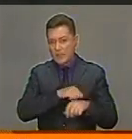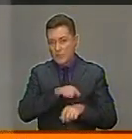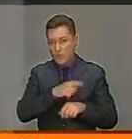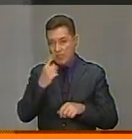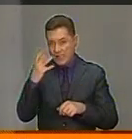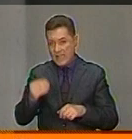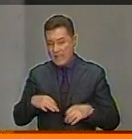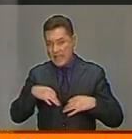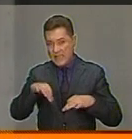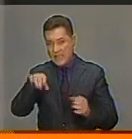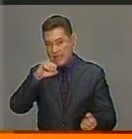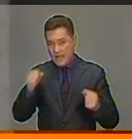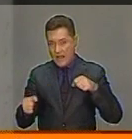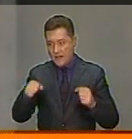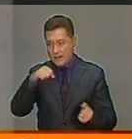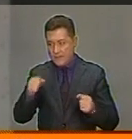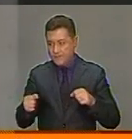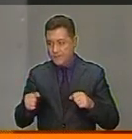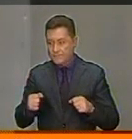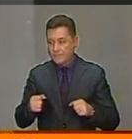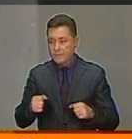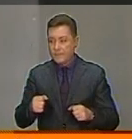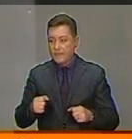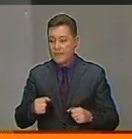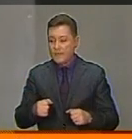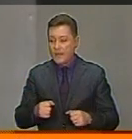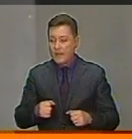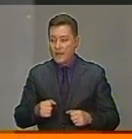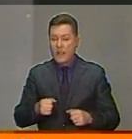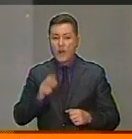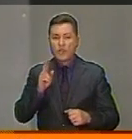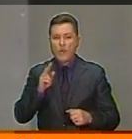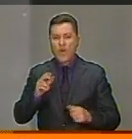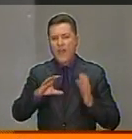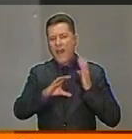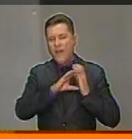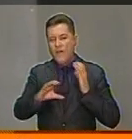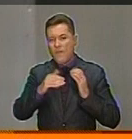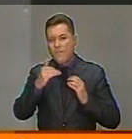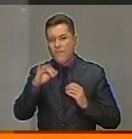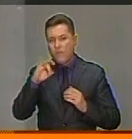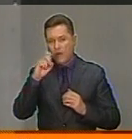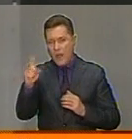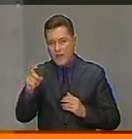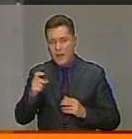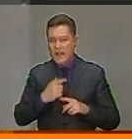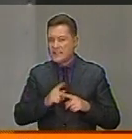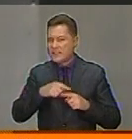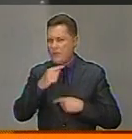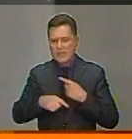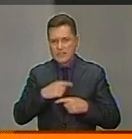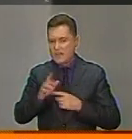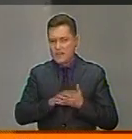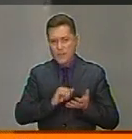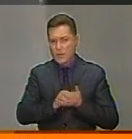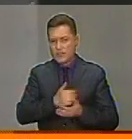серед колег особливо дальнобійників важко Ну на котрі на фурах це постійне порушення